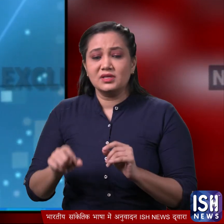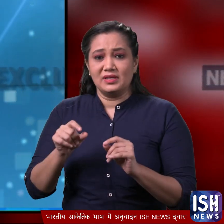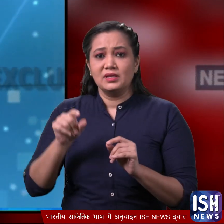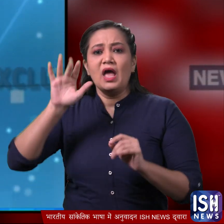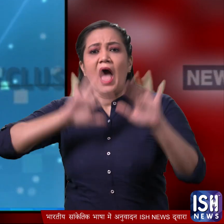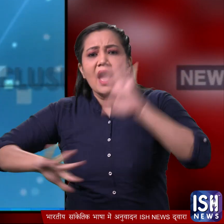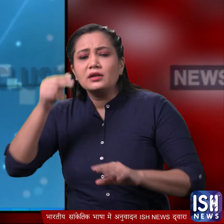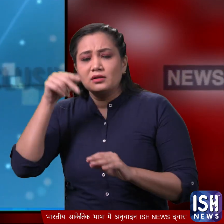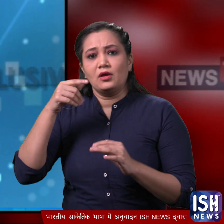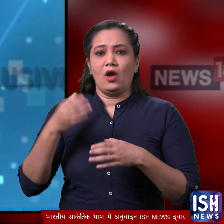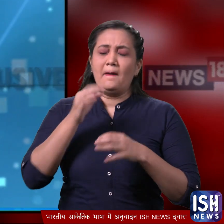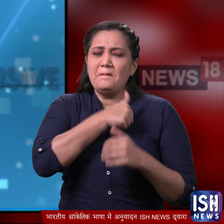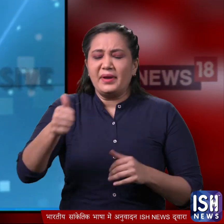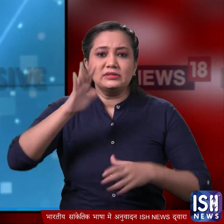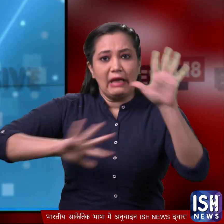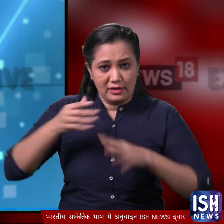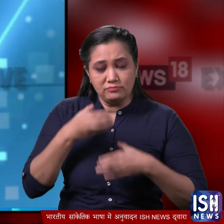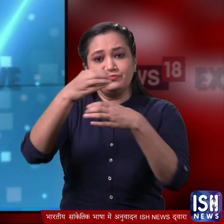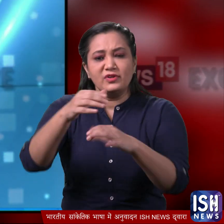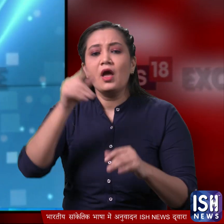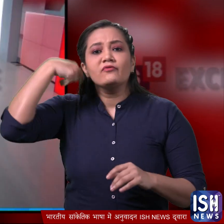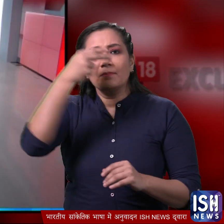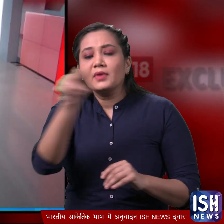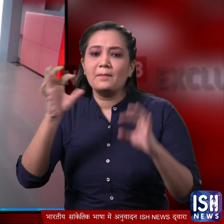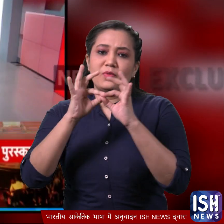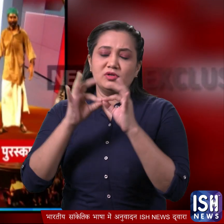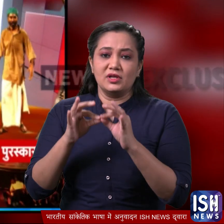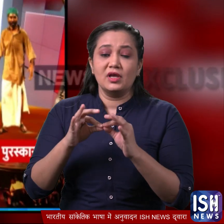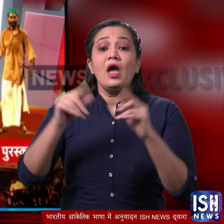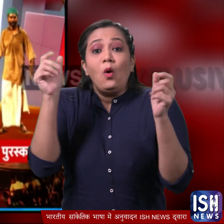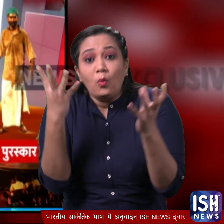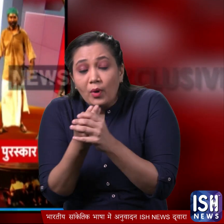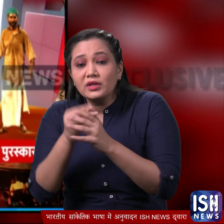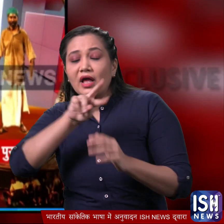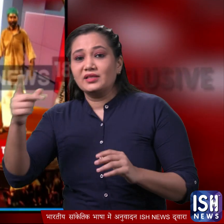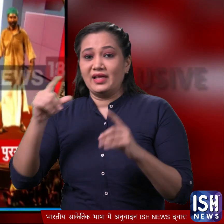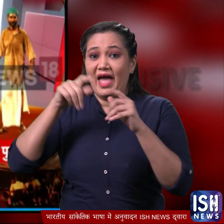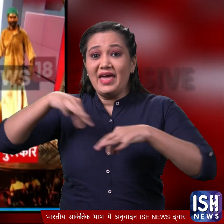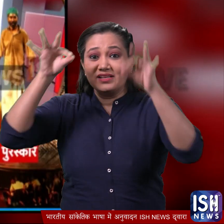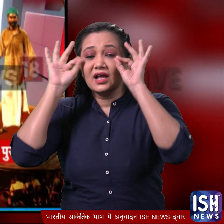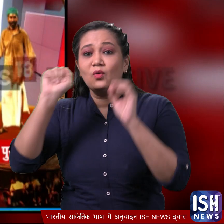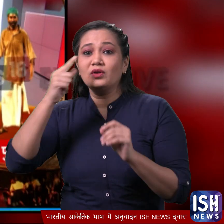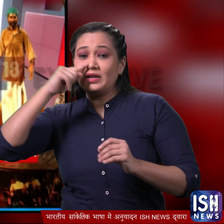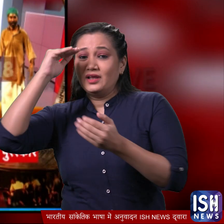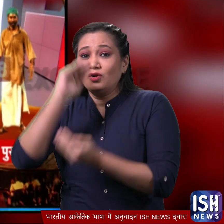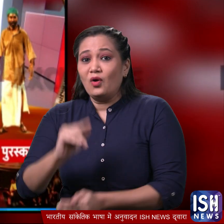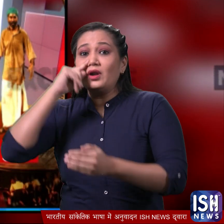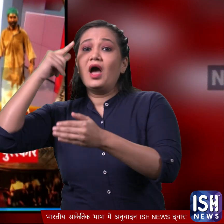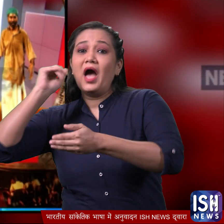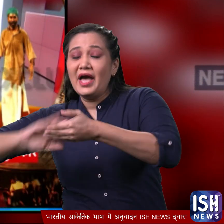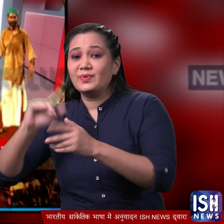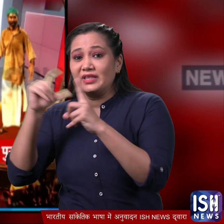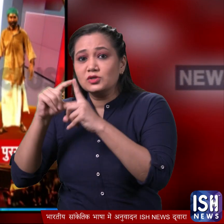जिन्हें फिल्म भोसले के लिए बेस्ट एक्टर का अवार्ड दिया गया। मनोज वाजपेयी के साथ ही दक्षिण भारत के एक्टर और रजनीकांत के दामाद धनुष को